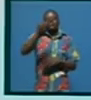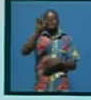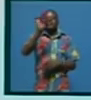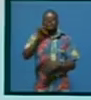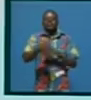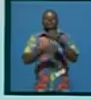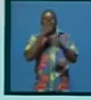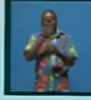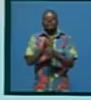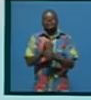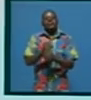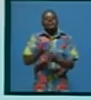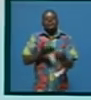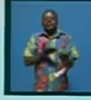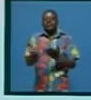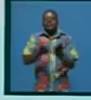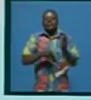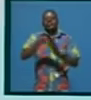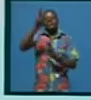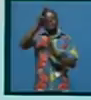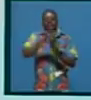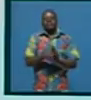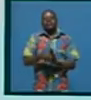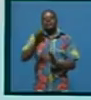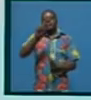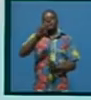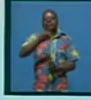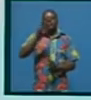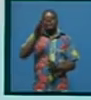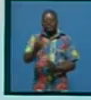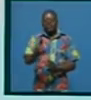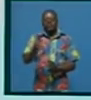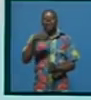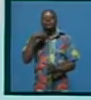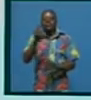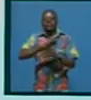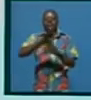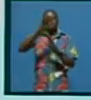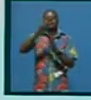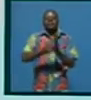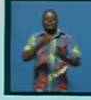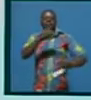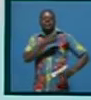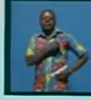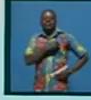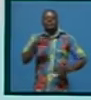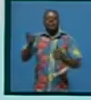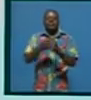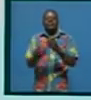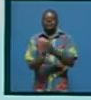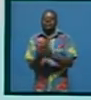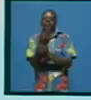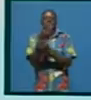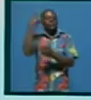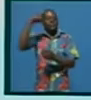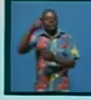le Service national pour le développement SND renoue avec la formation militaire. La première promotion de ce retour à la